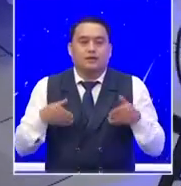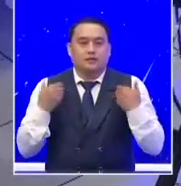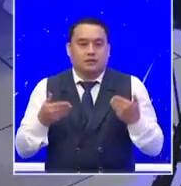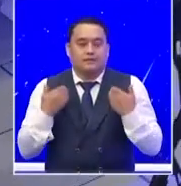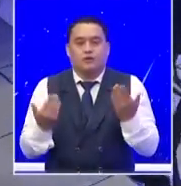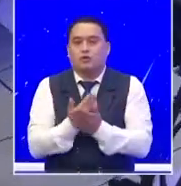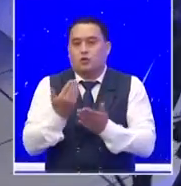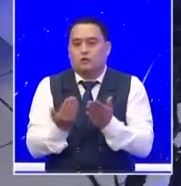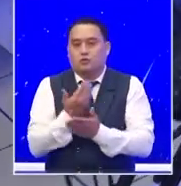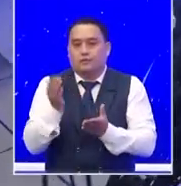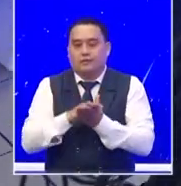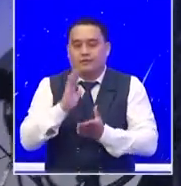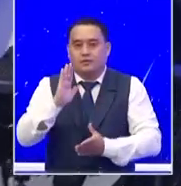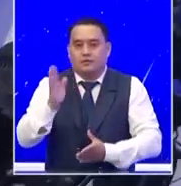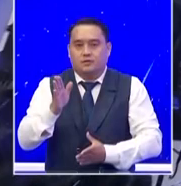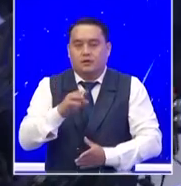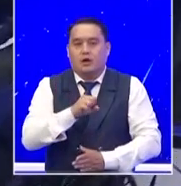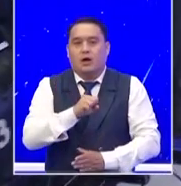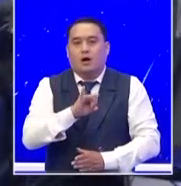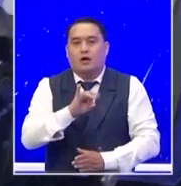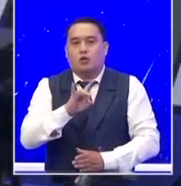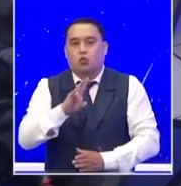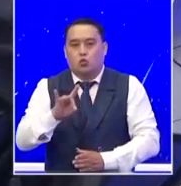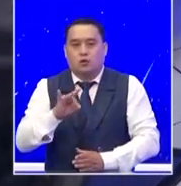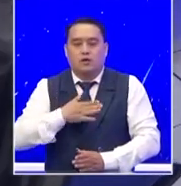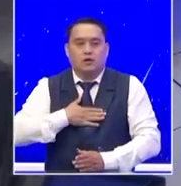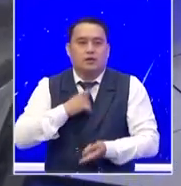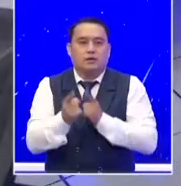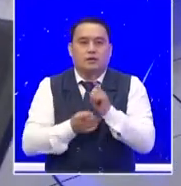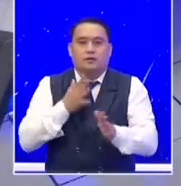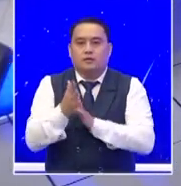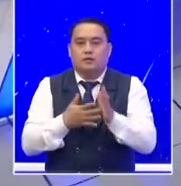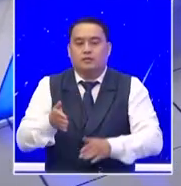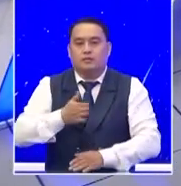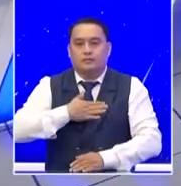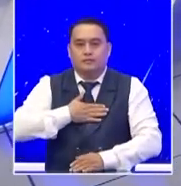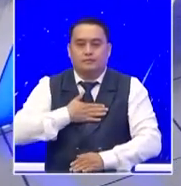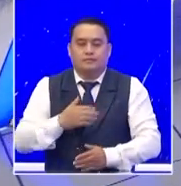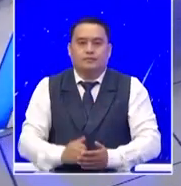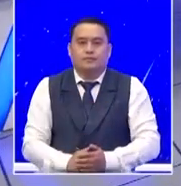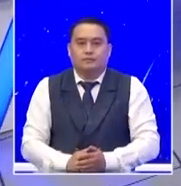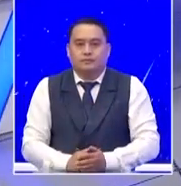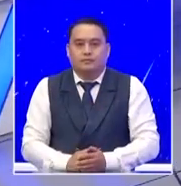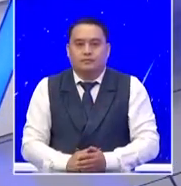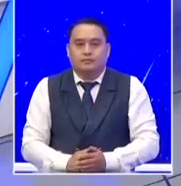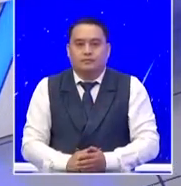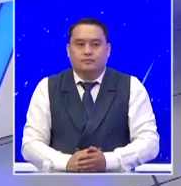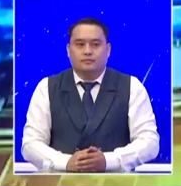здравствуйте. В эфире телеканала «ЖИЦУ. Время новостей». В студии для вас работает Айнур Мейерханова. Сурдоперевод обеспечивает Марат Жумабеков.